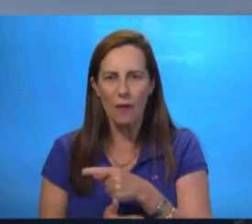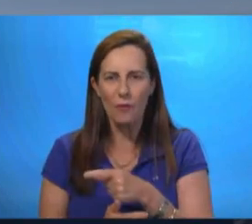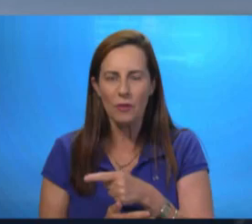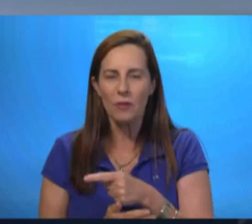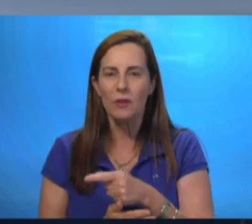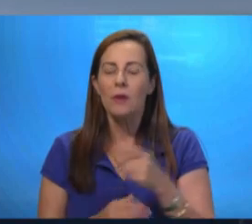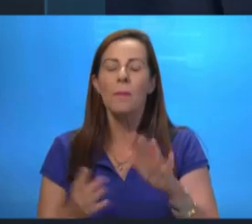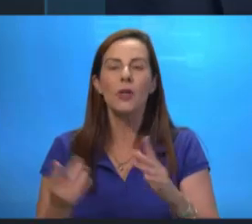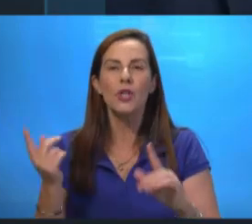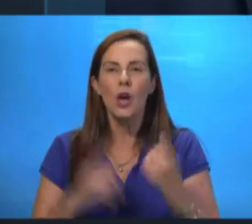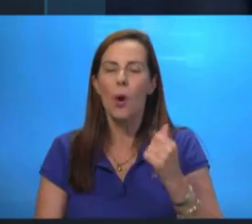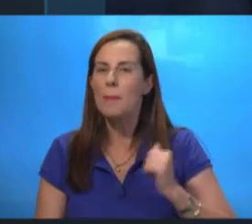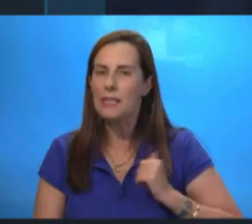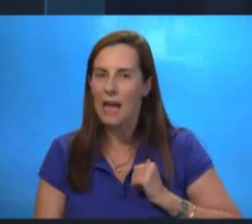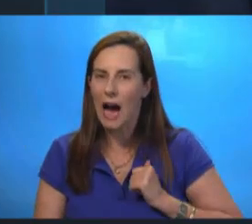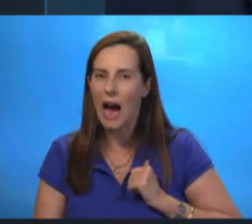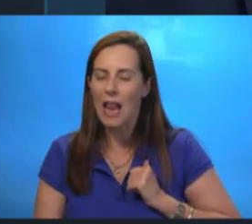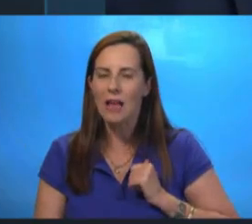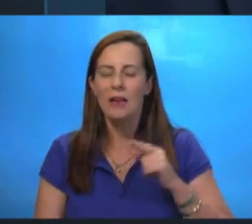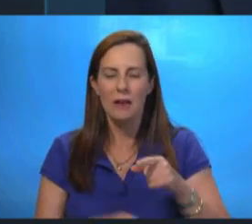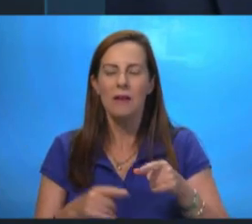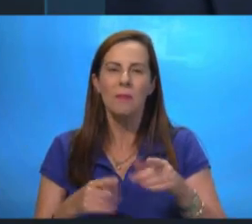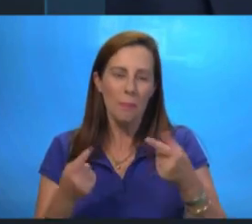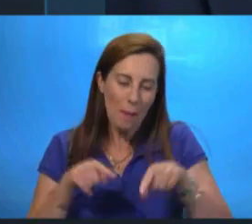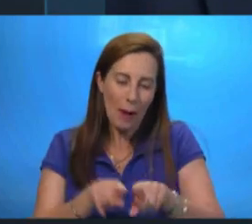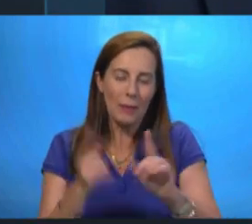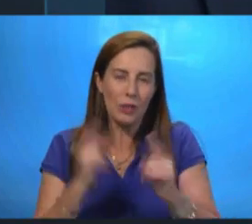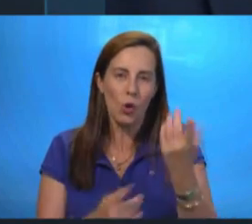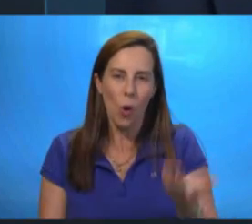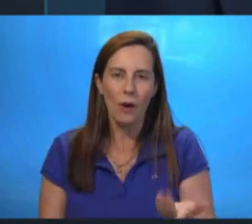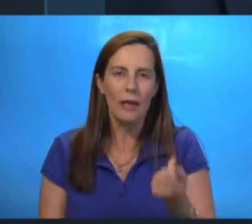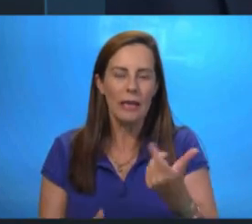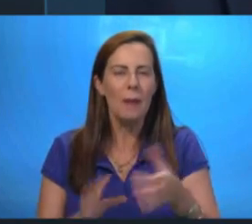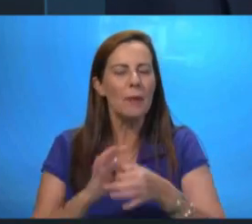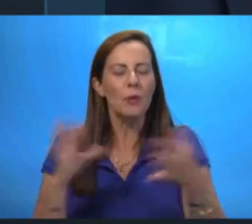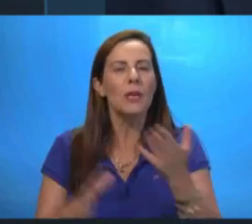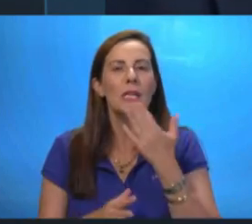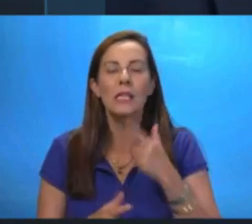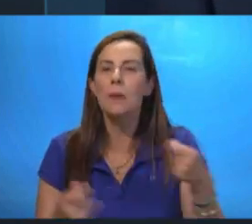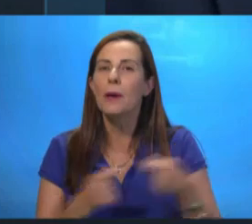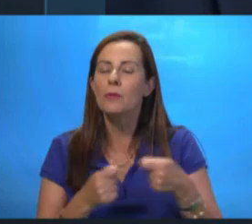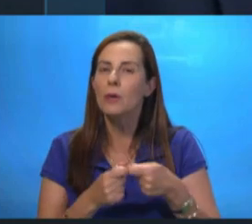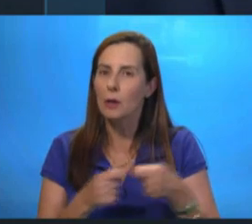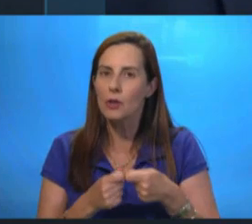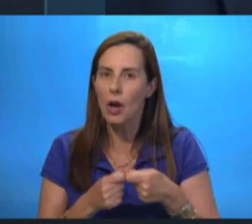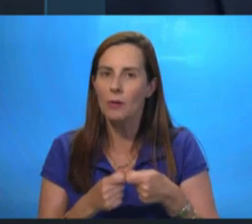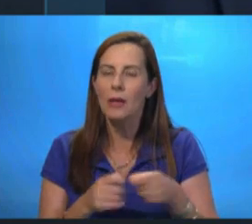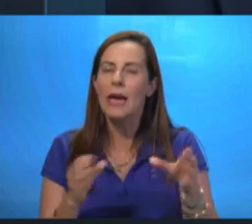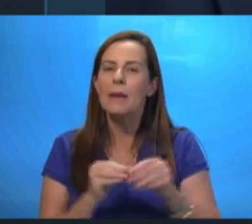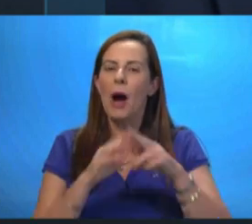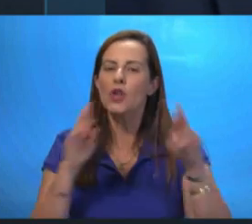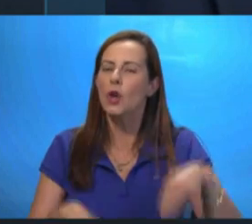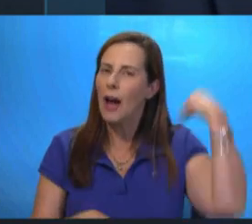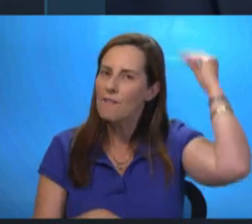שקורה בציר מקביל, הייתי אומר, כמעט מנותק. ישראל במגעים מתקדמים עם הרשות